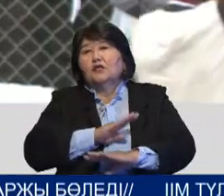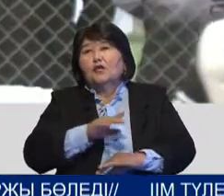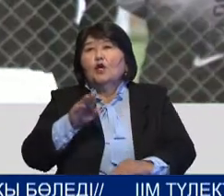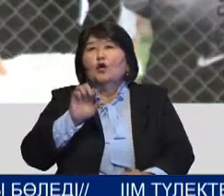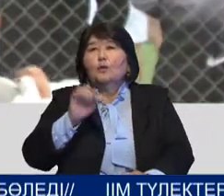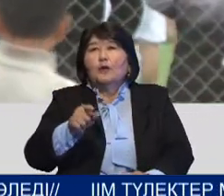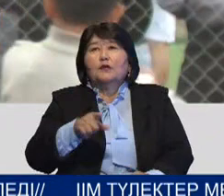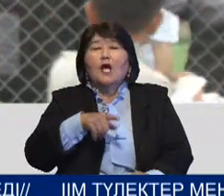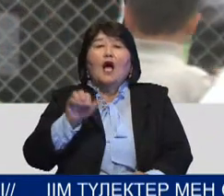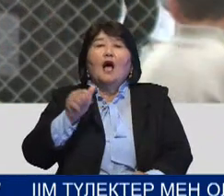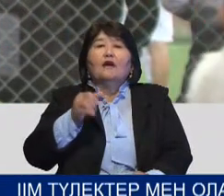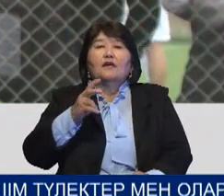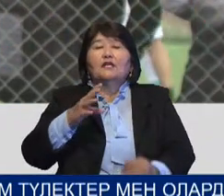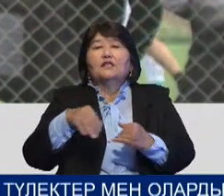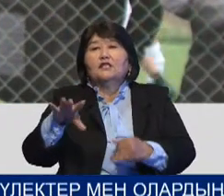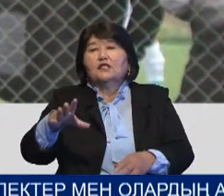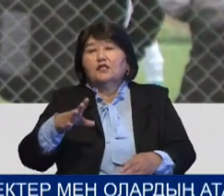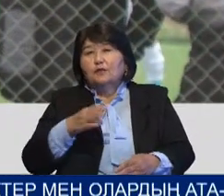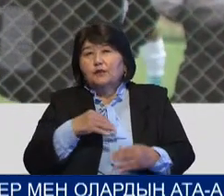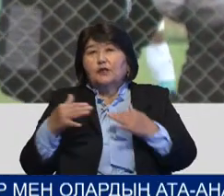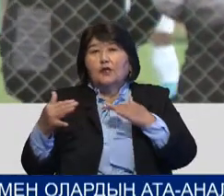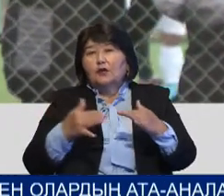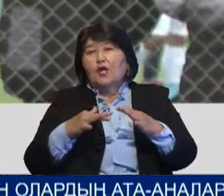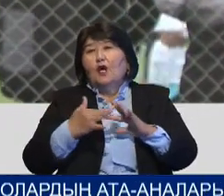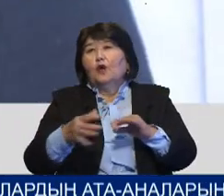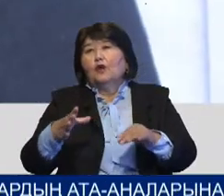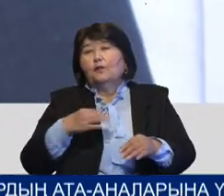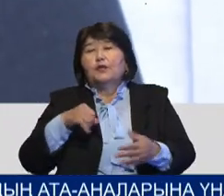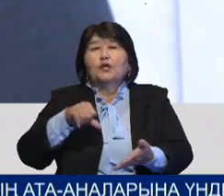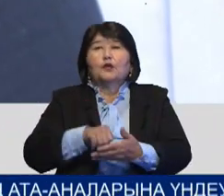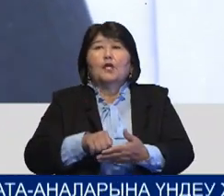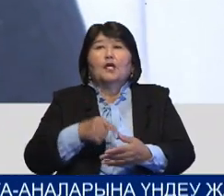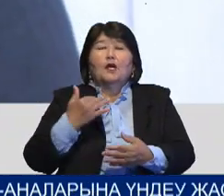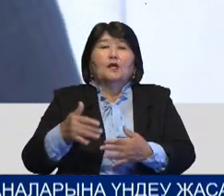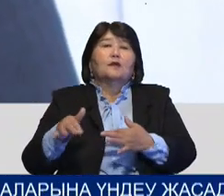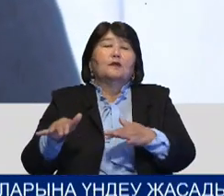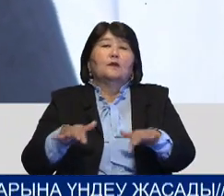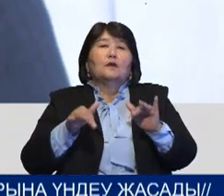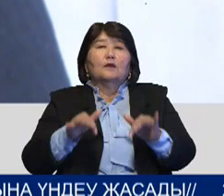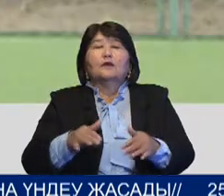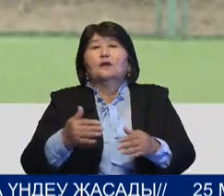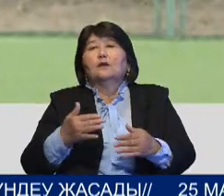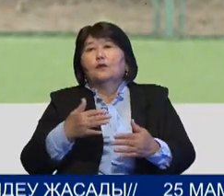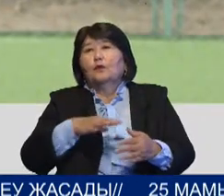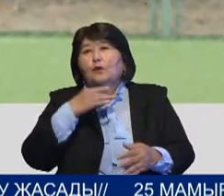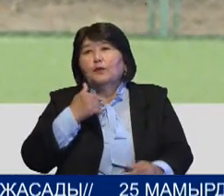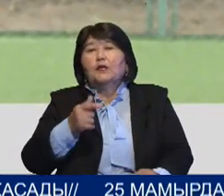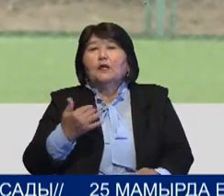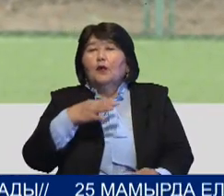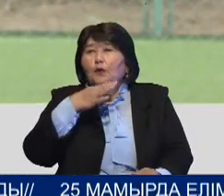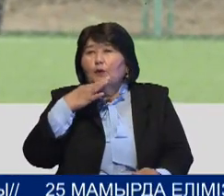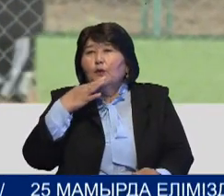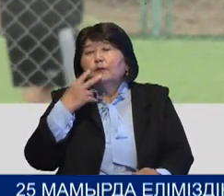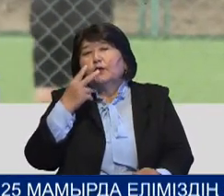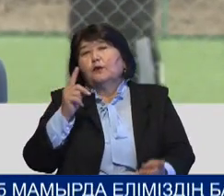тұғын. Ауған жерінде жүргенімізде бірге ауылға барған кезде бірге жүреміз. Тіршілігін алдын көп ойлайтын жігіт. Кеткен дегенше біраз